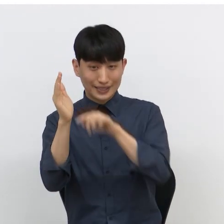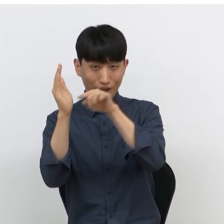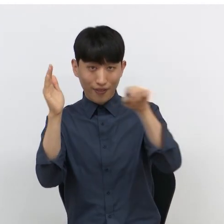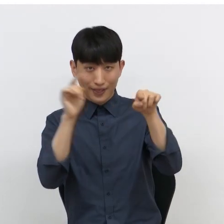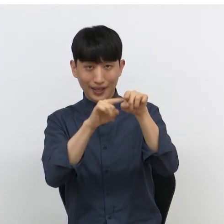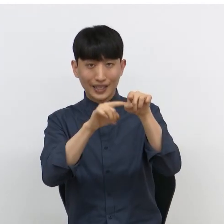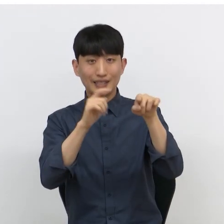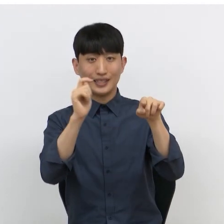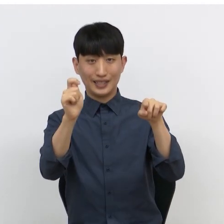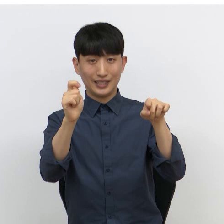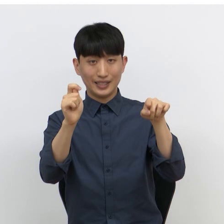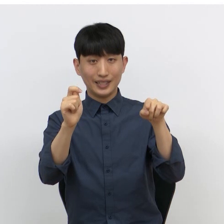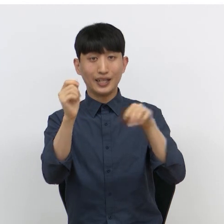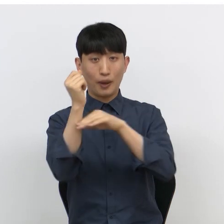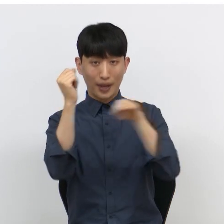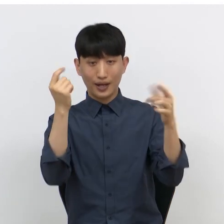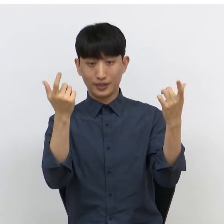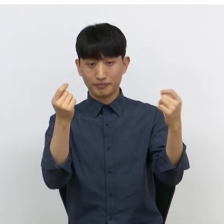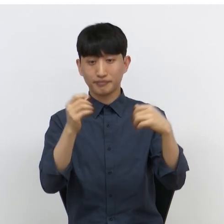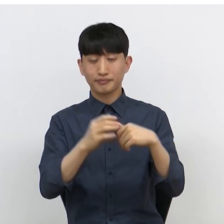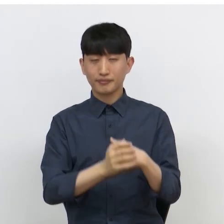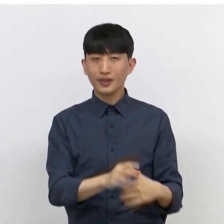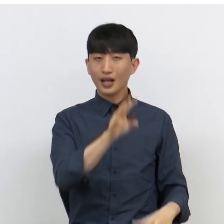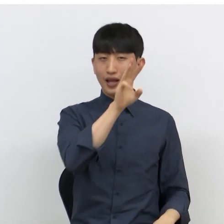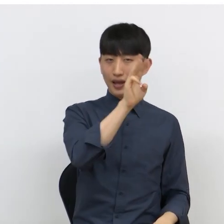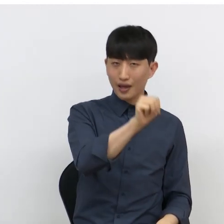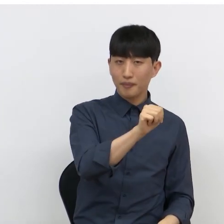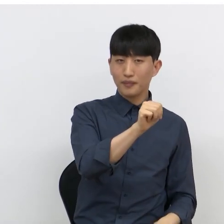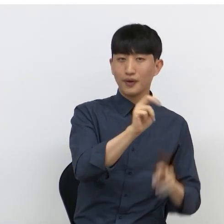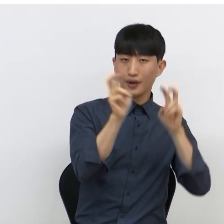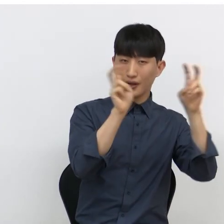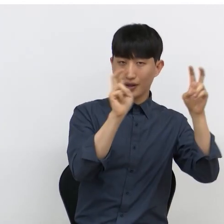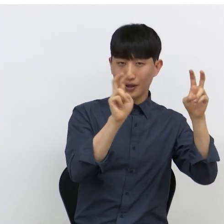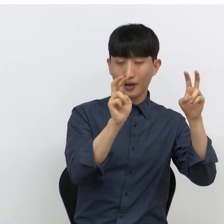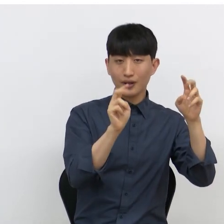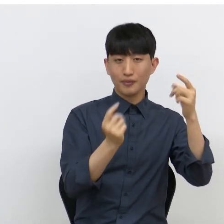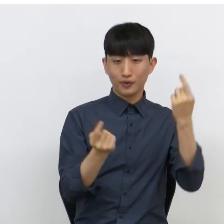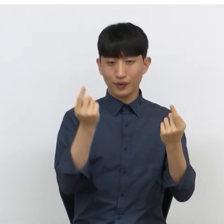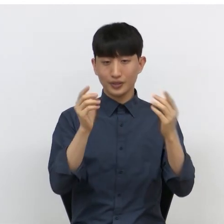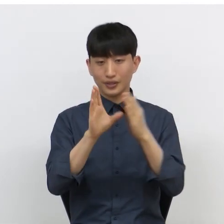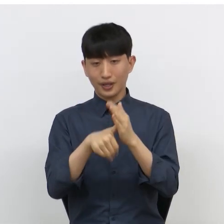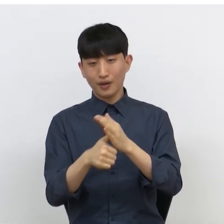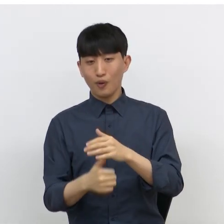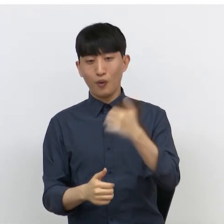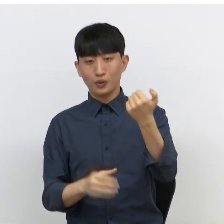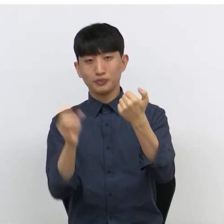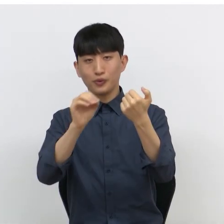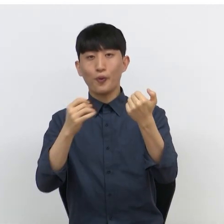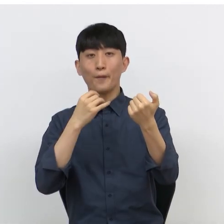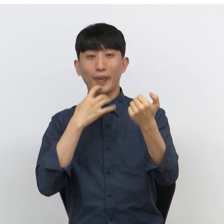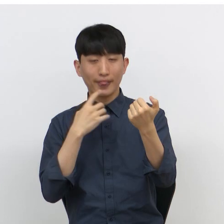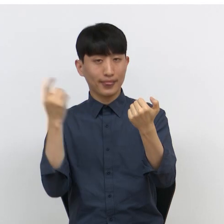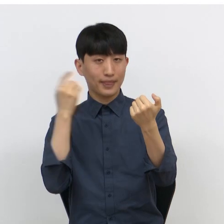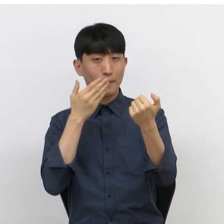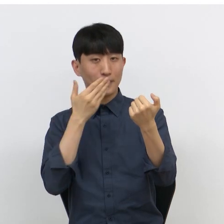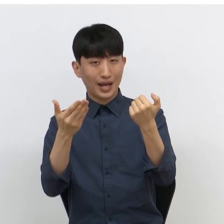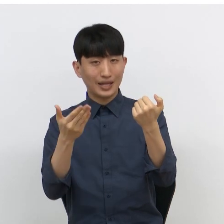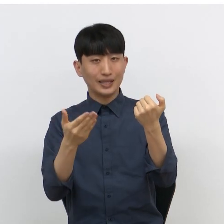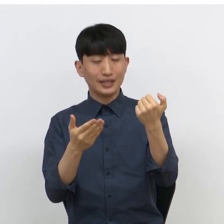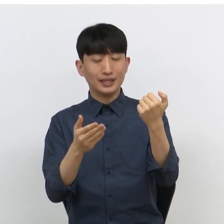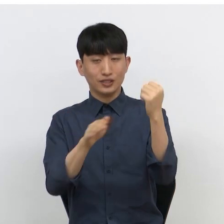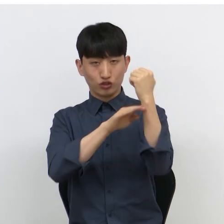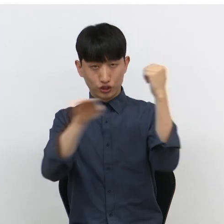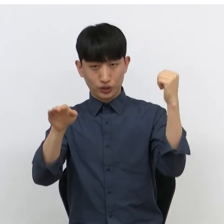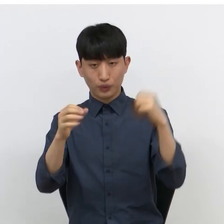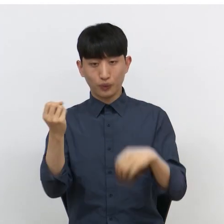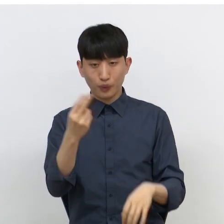건데, 이 T레벨은 메델이나 AB사에서는 자극음을 50% 정도 탐지하는 최소 자극 수준,